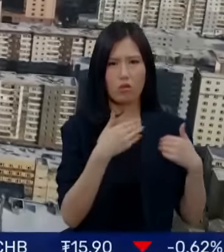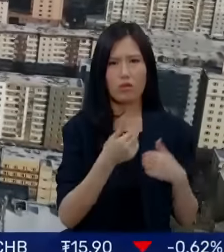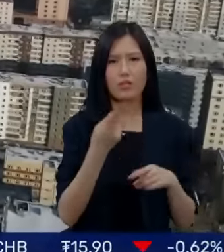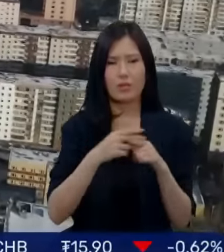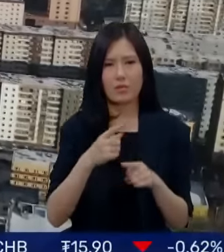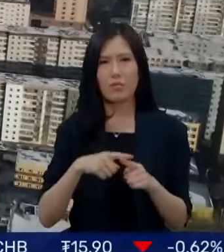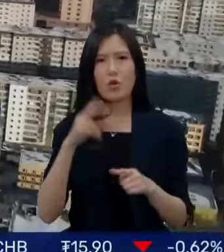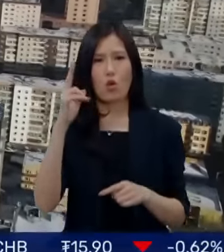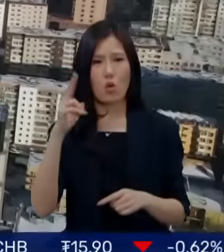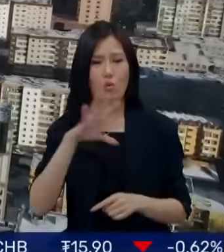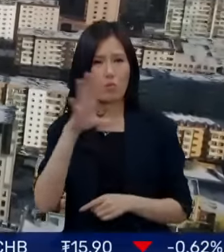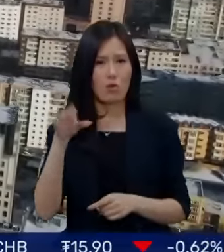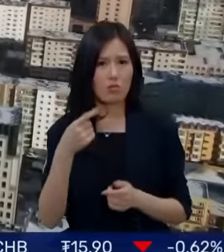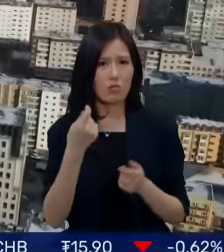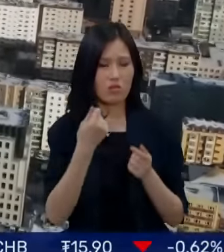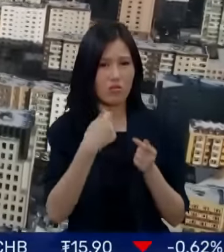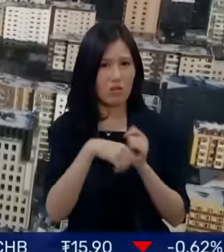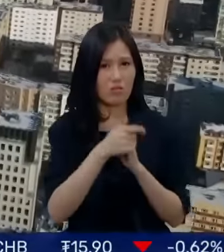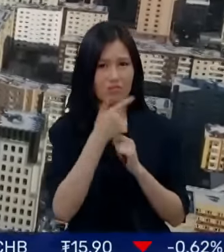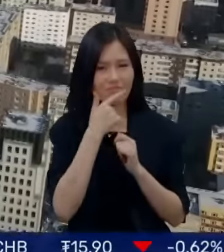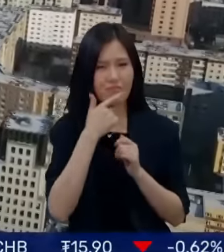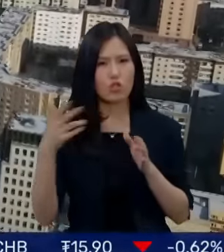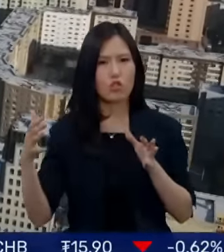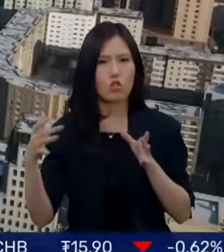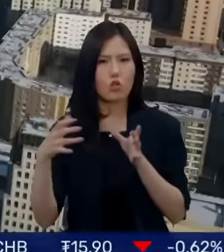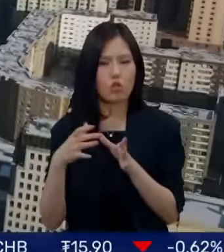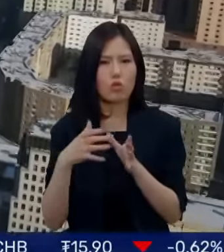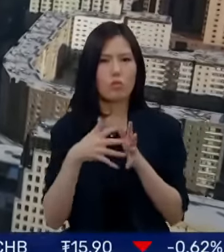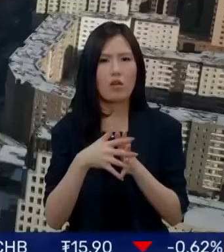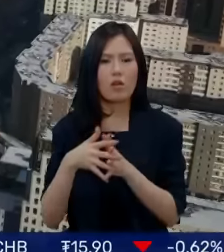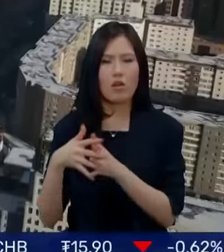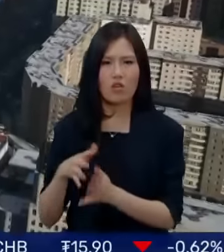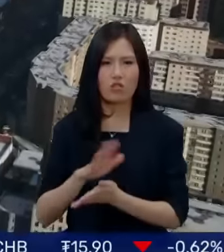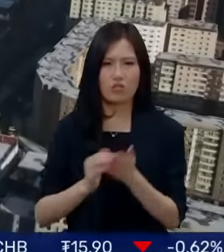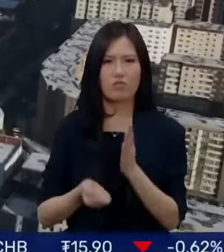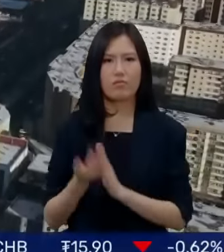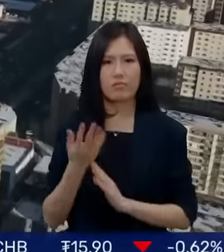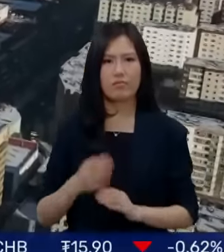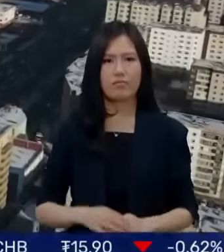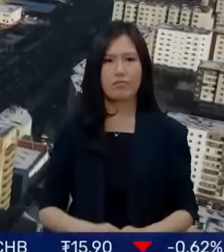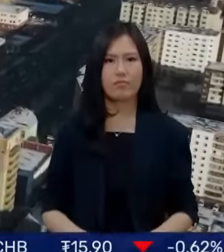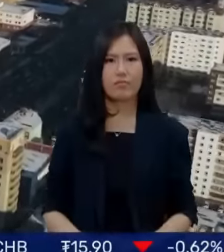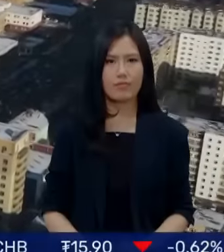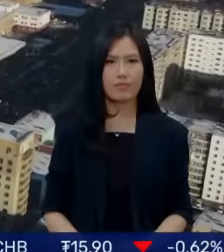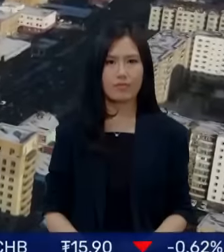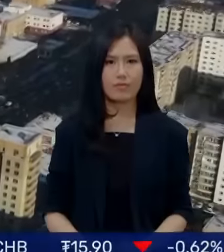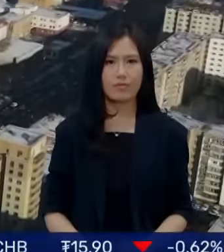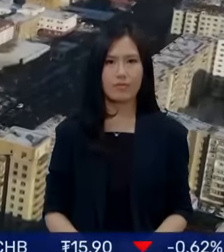хэрэглэгчдэд зориулж бага метр квадраттай цөөн өрөөтэй байхаар орон сууцнуудаа барьдаг болсон байна.